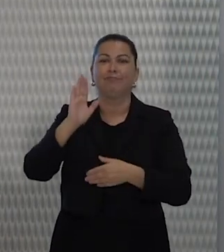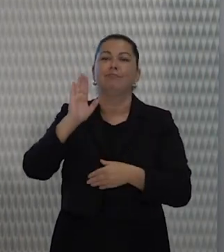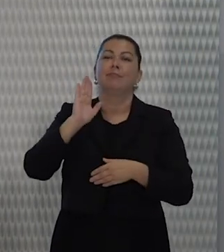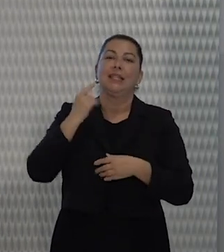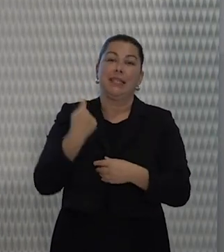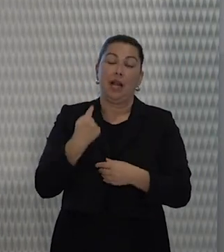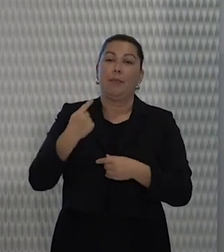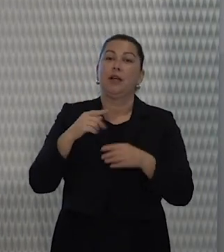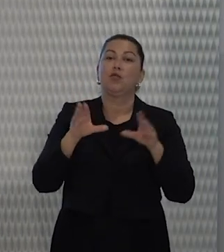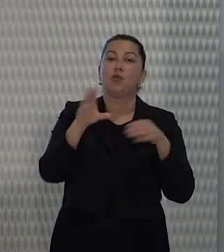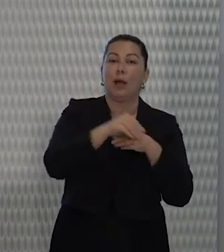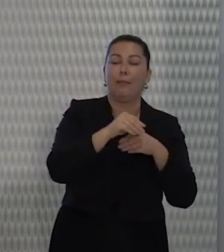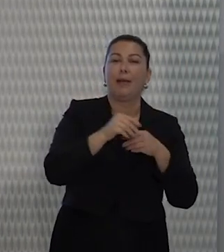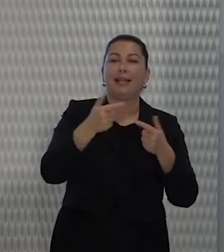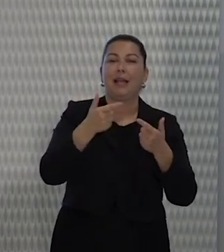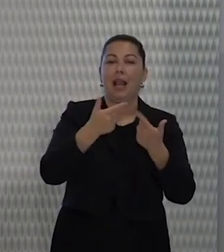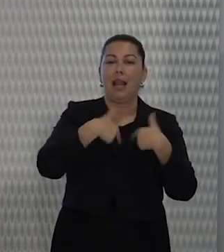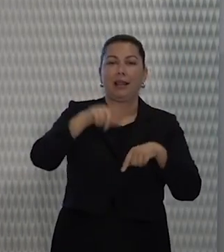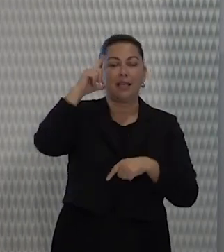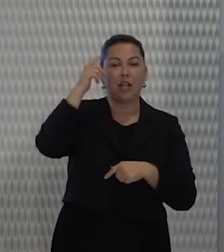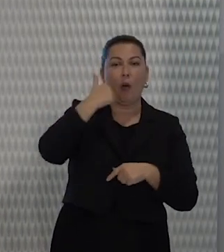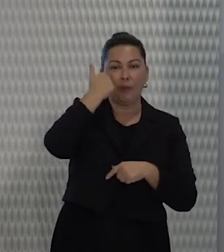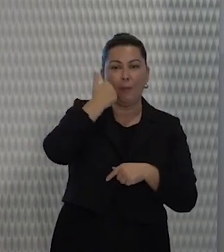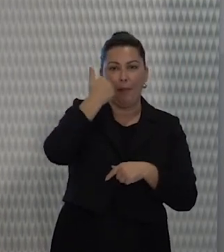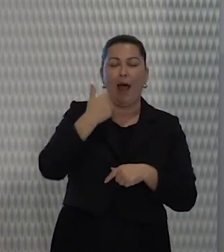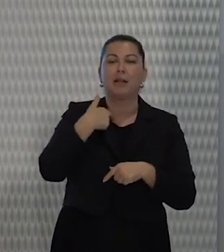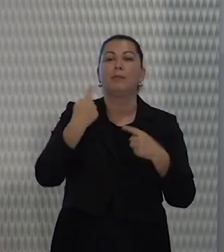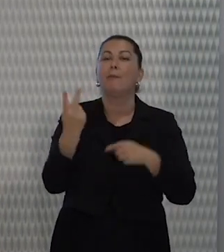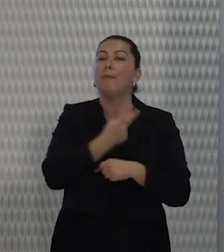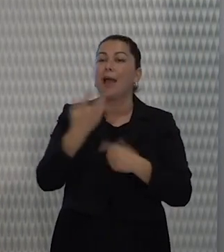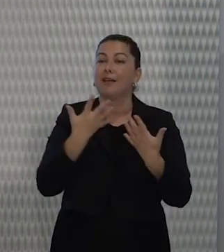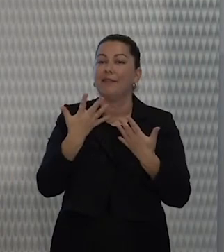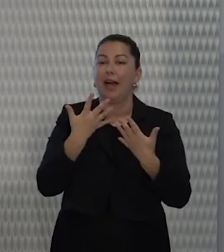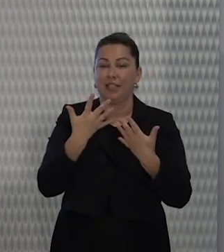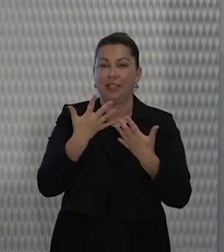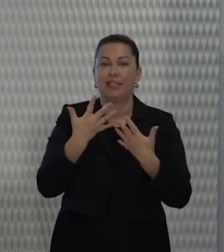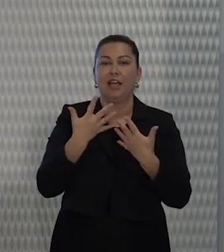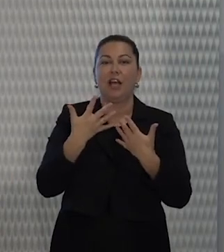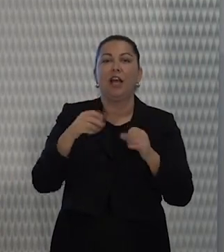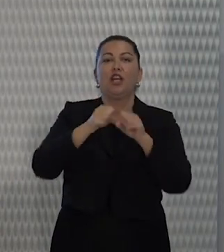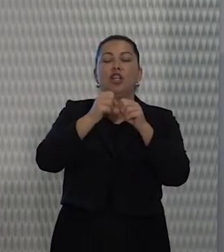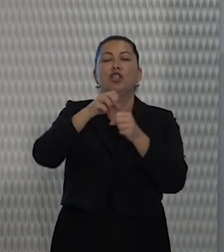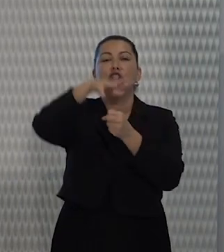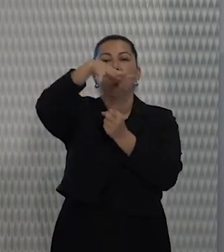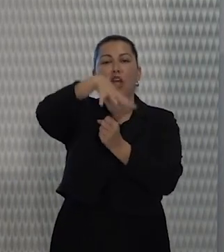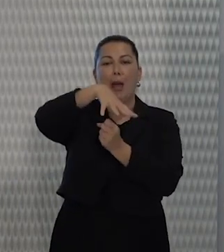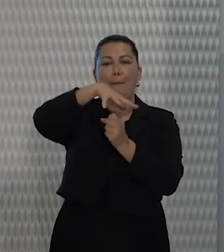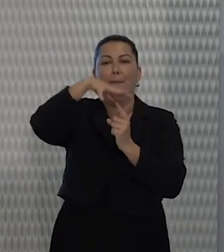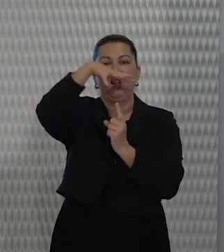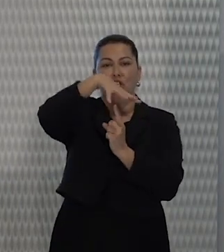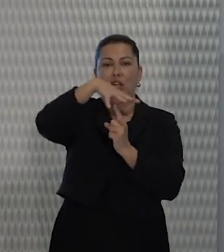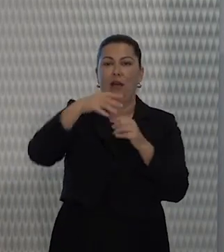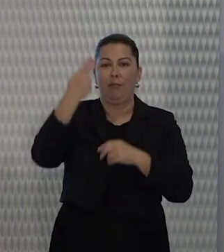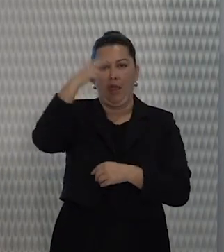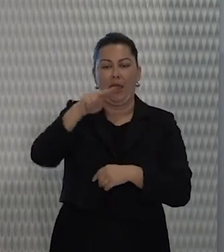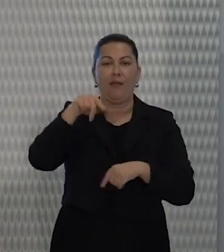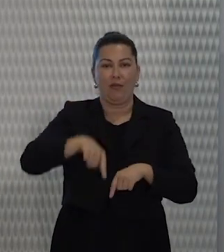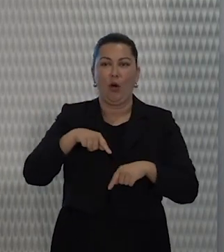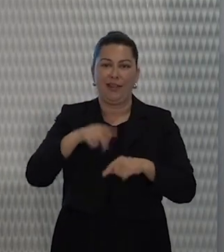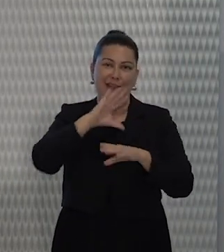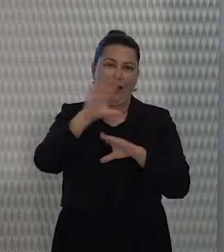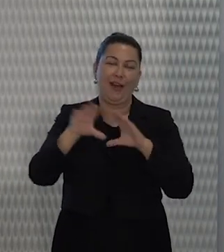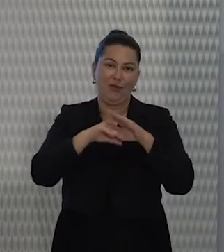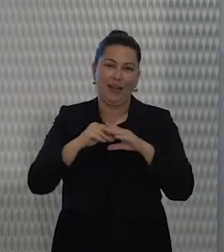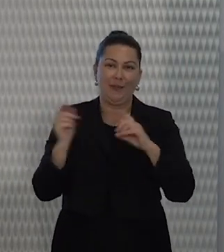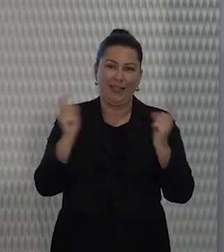gemeinsam mit dem Herrn Landeshauptmann Schirmherr über den heutigen Zero Project Unternehmensdialog. Und ich darf auch Sie um Ihre Begrüßungsworte